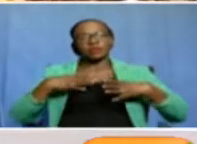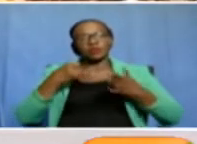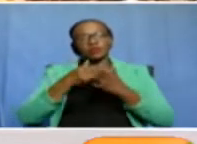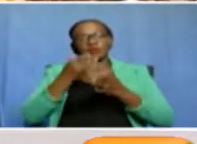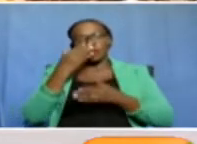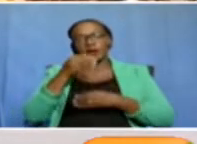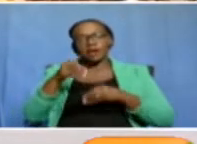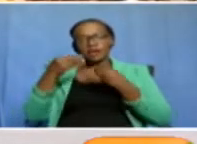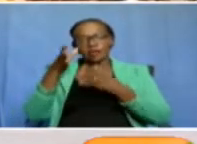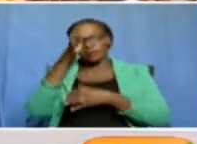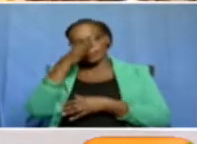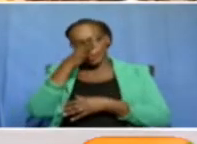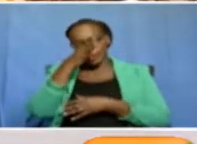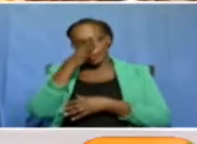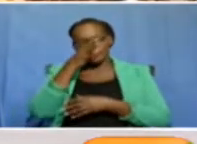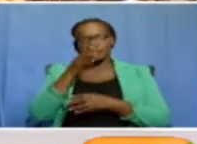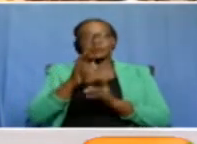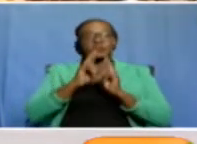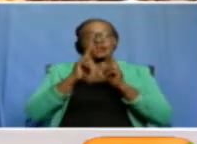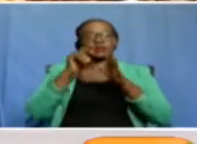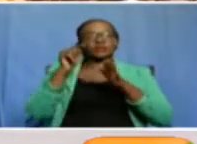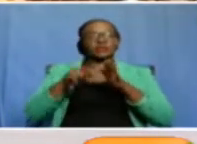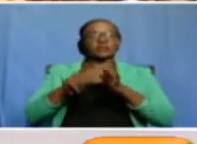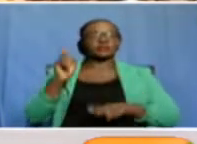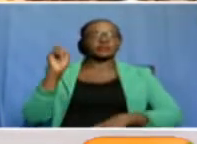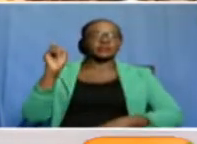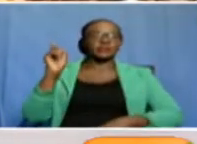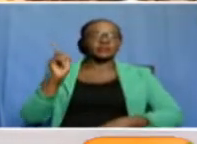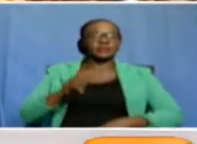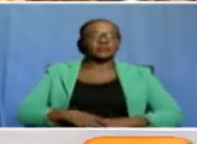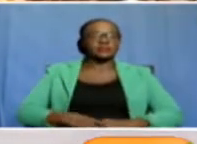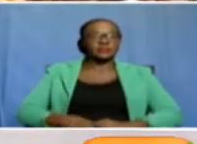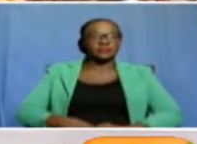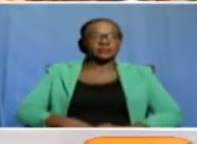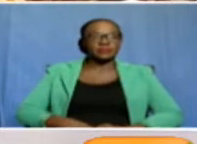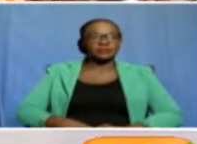kuwahadaa. Mwanahabari mwenzangu Dennis Otieno na maelezo zaidi.